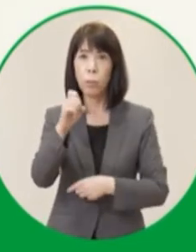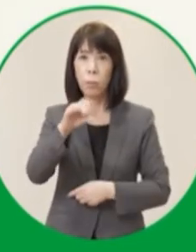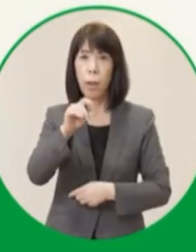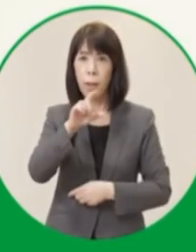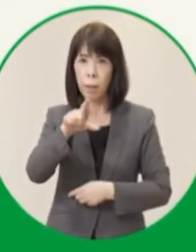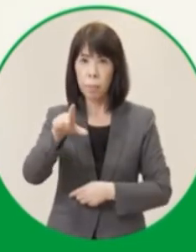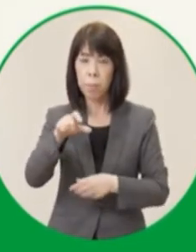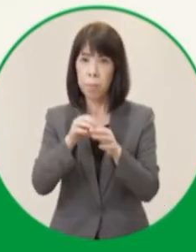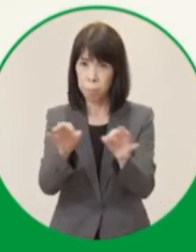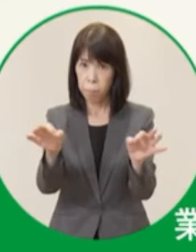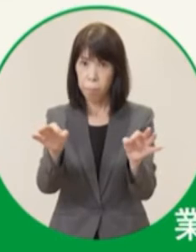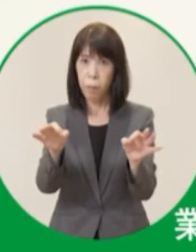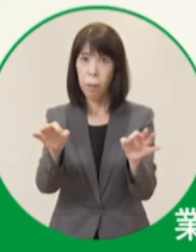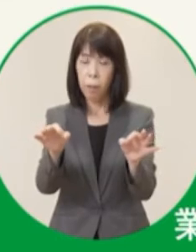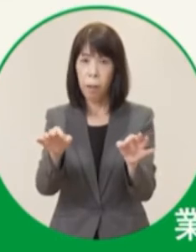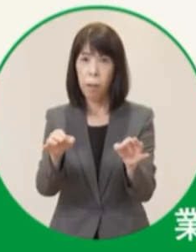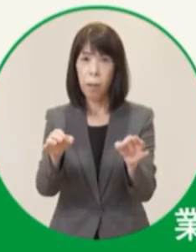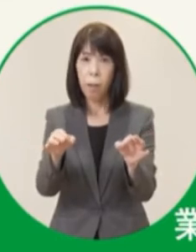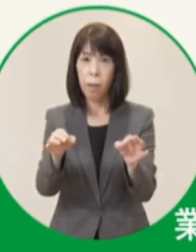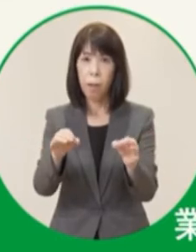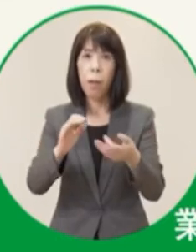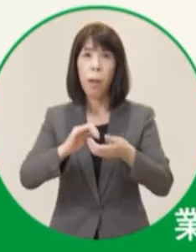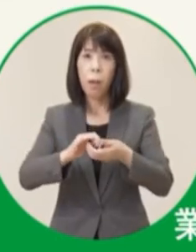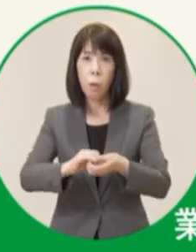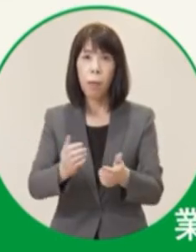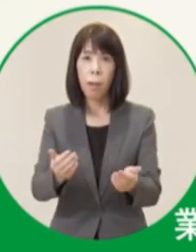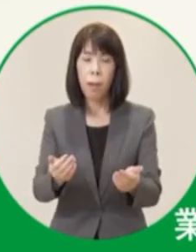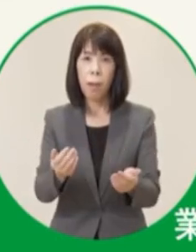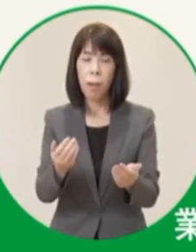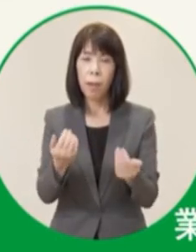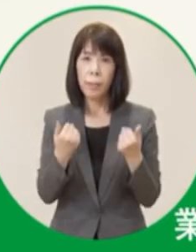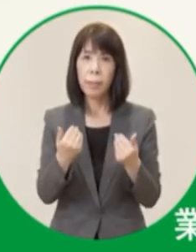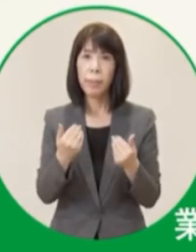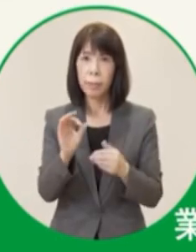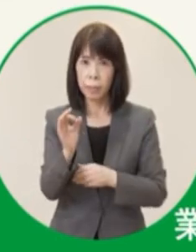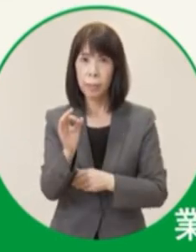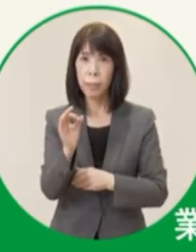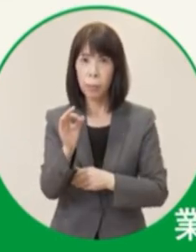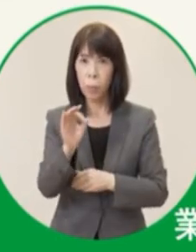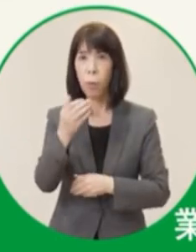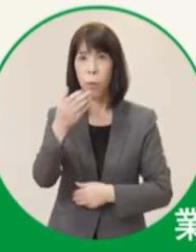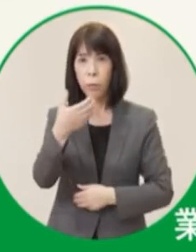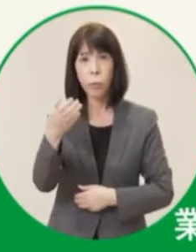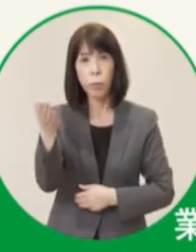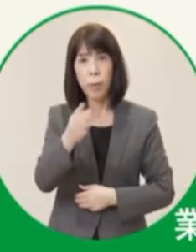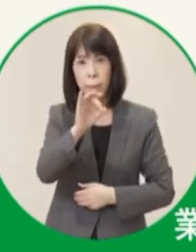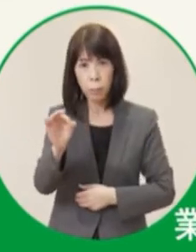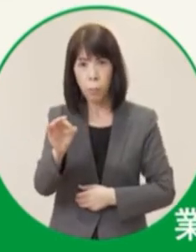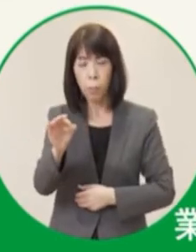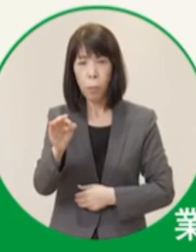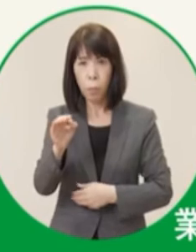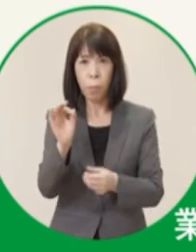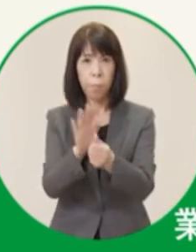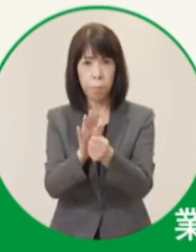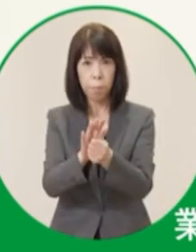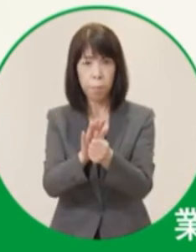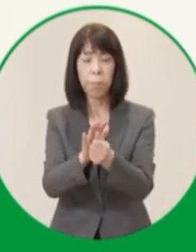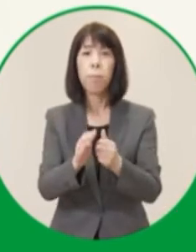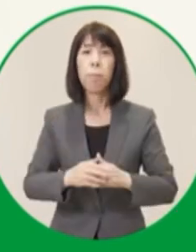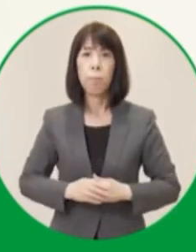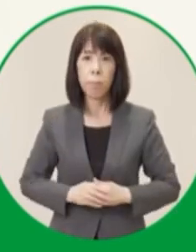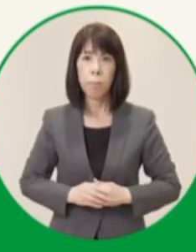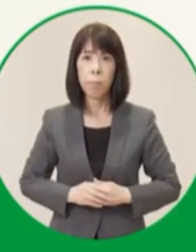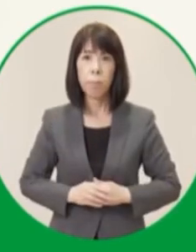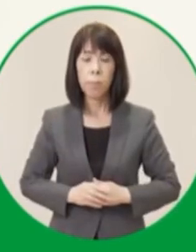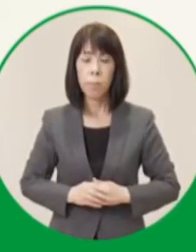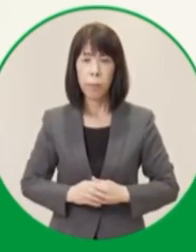付、業種に関係なく固定費の最大9割を支援する休業保障、